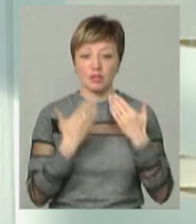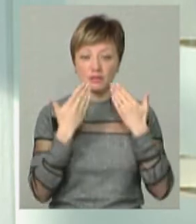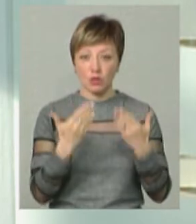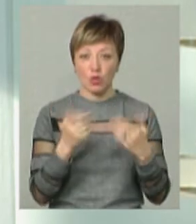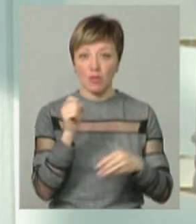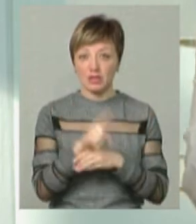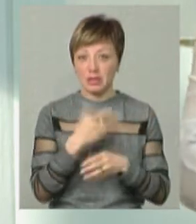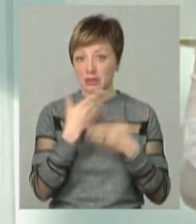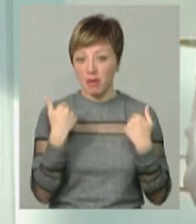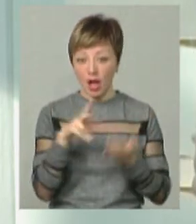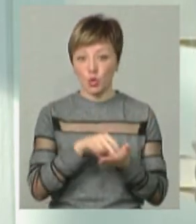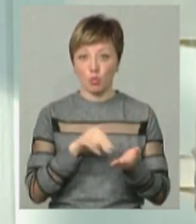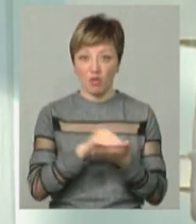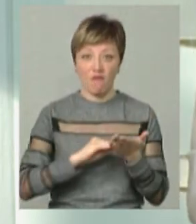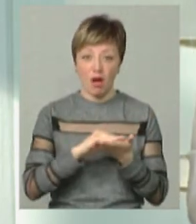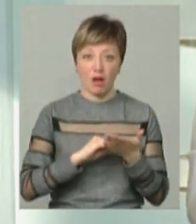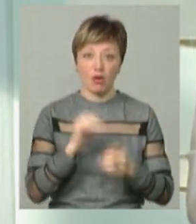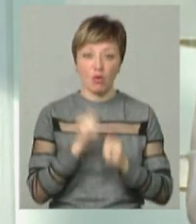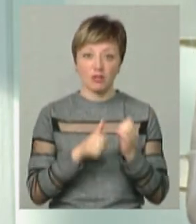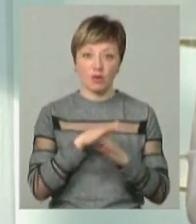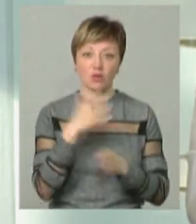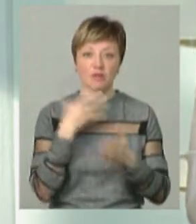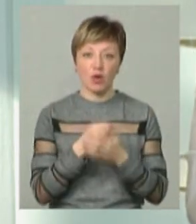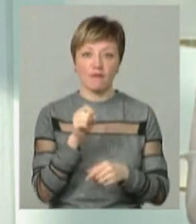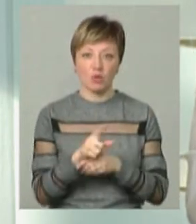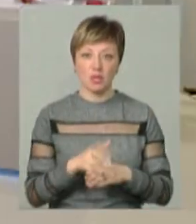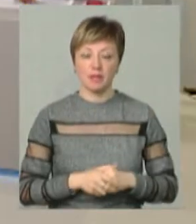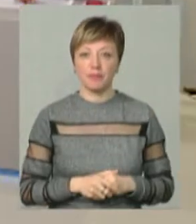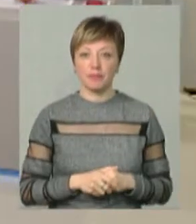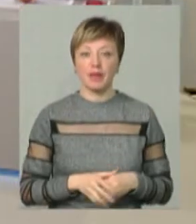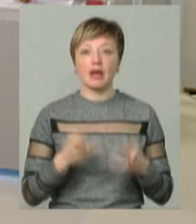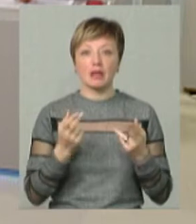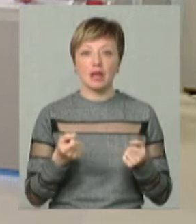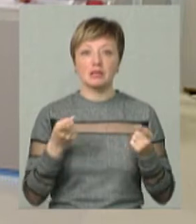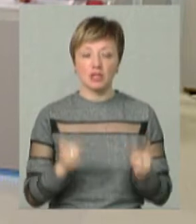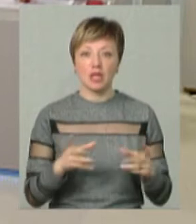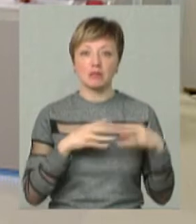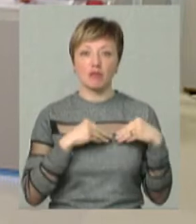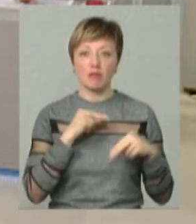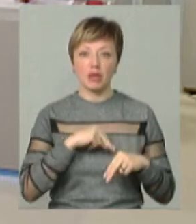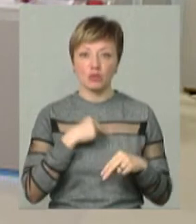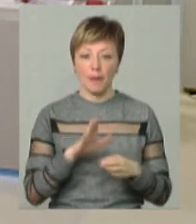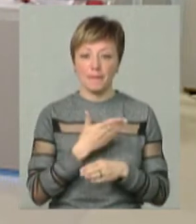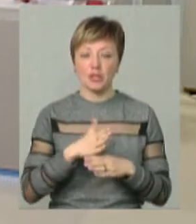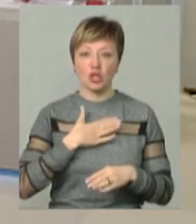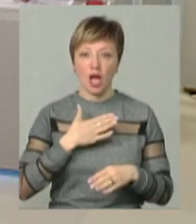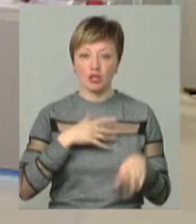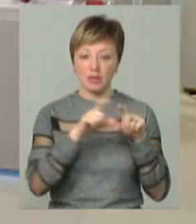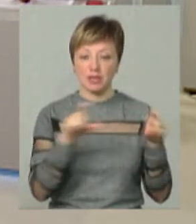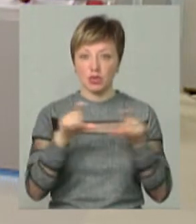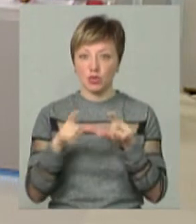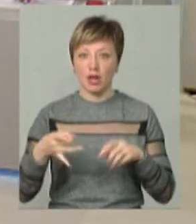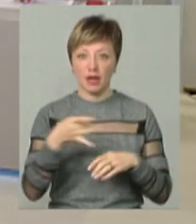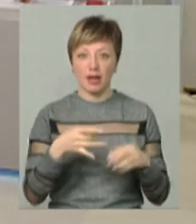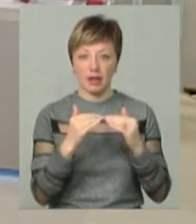до уповноваженого, і немає дублювання в нашій роботі, ми кожен виконуємо свої функції. Так, звичайно, ми співпрацюємо і між нашими інституціями на